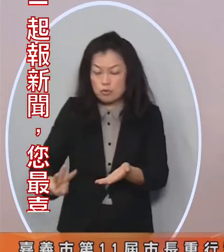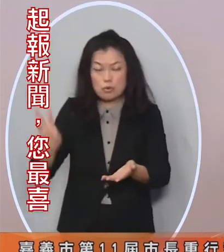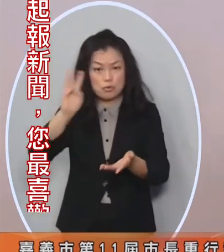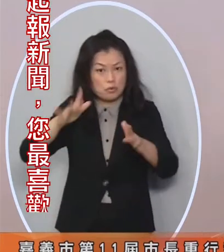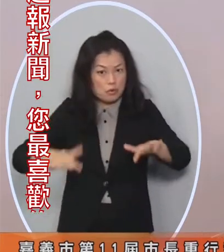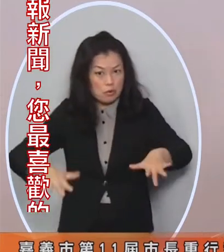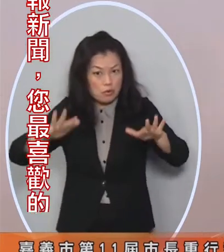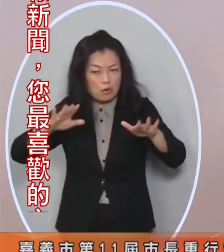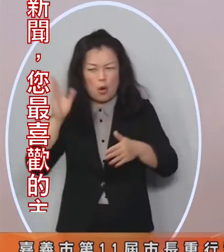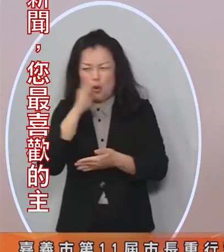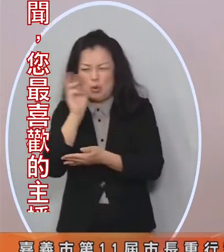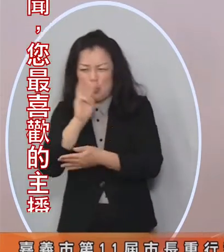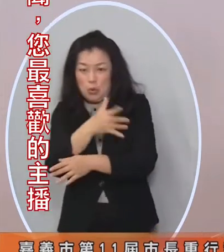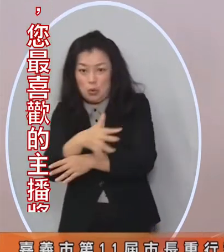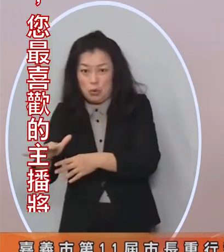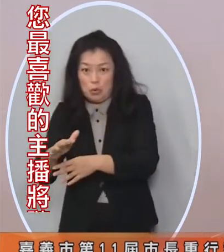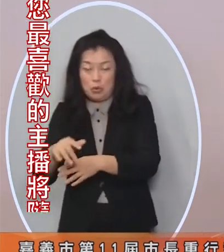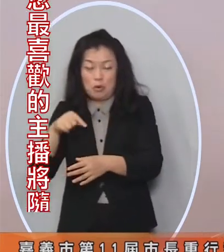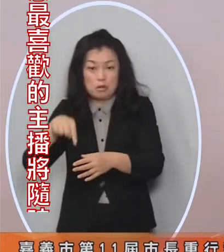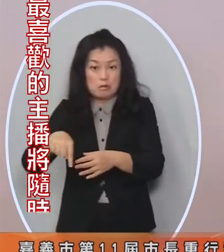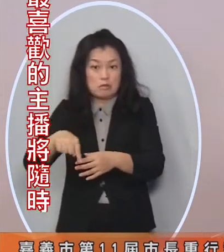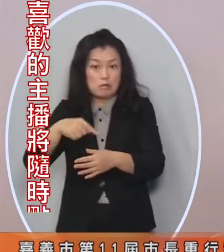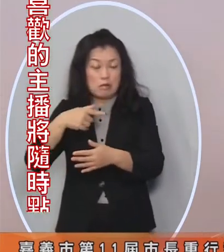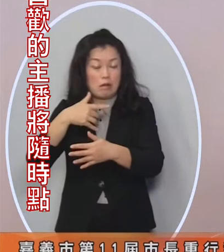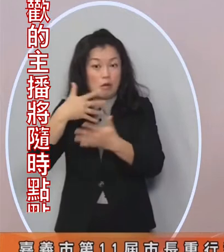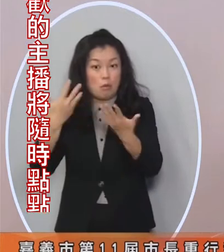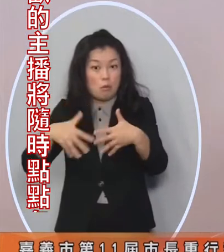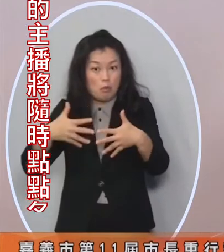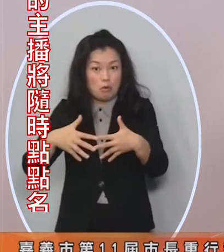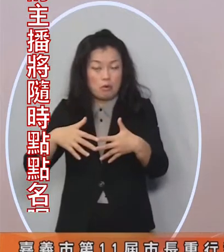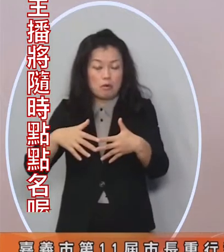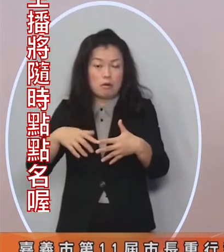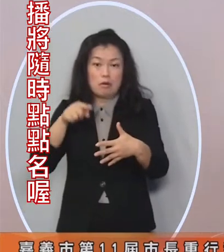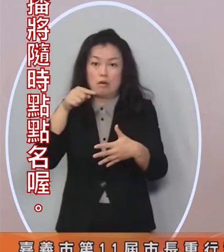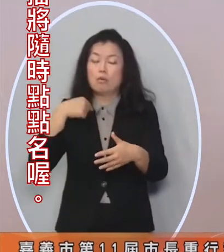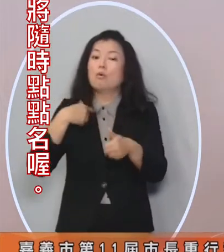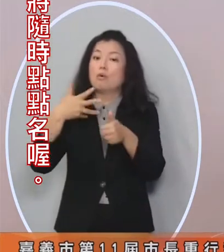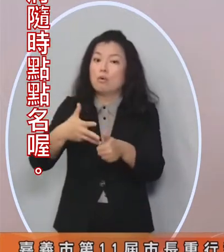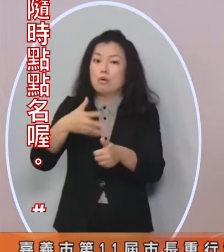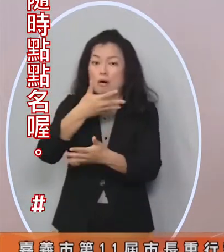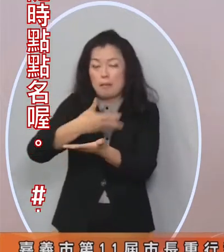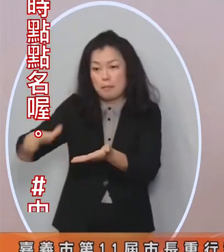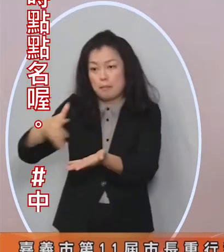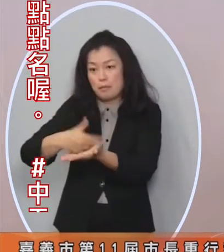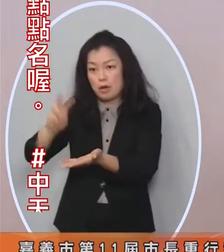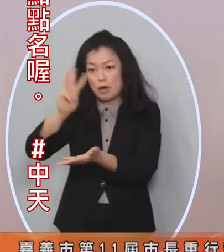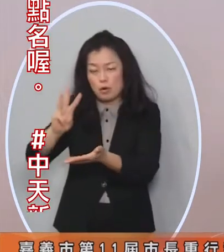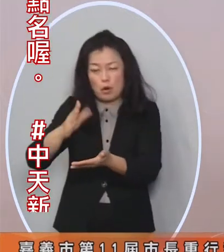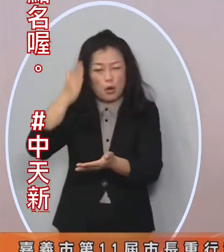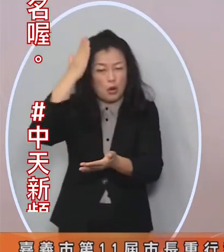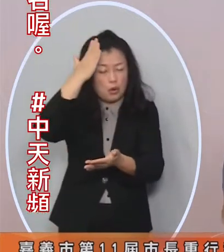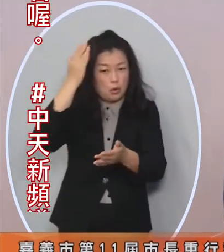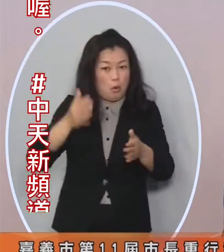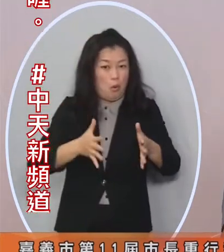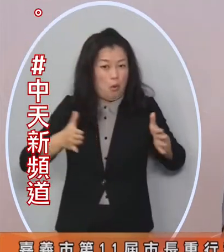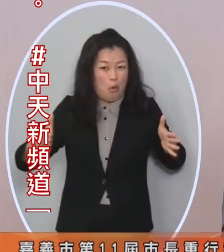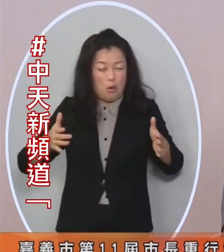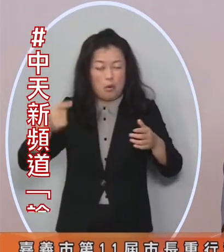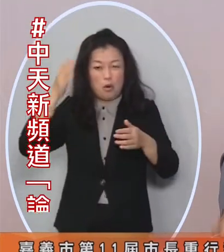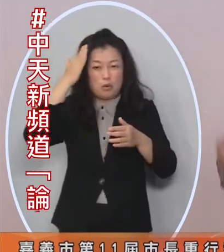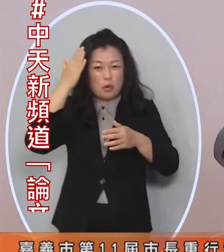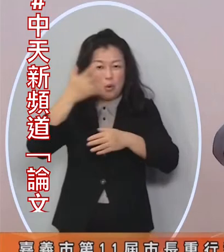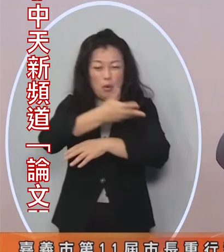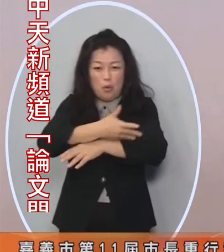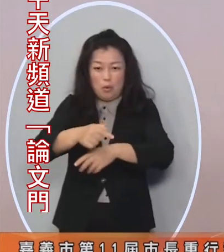真正只有4项。第一个，你的排水问题解决了没有？如果你的排水是前面宽后面窄，你一定解决不了问